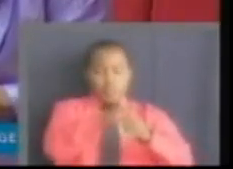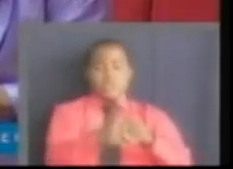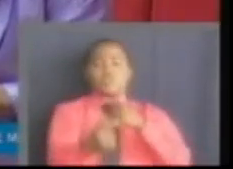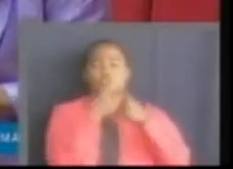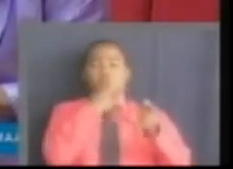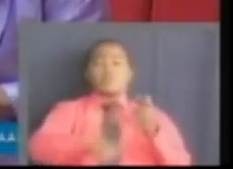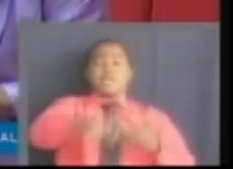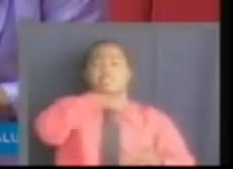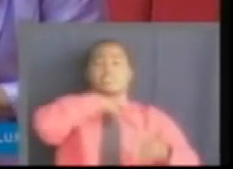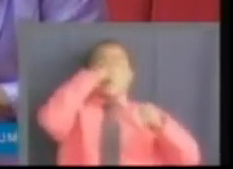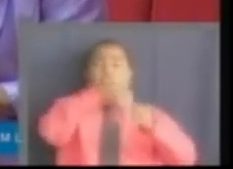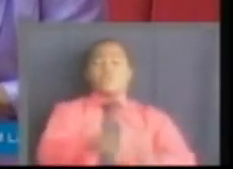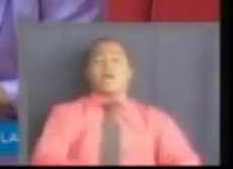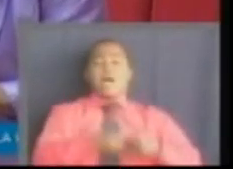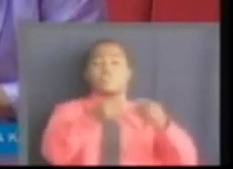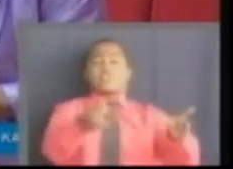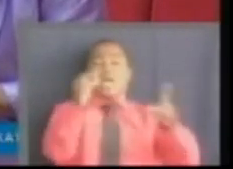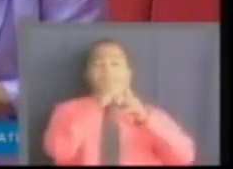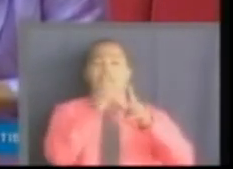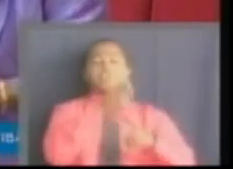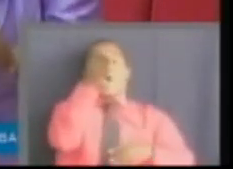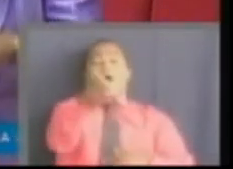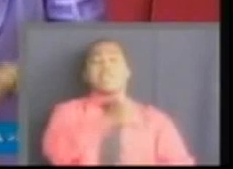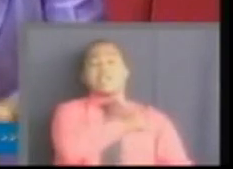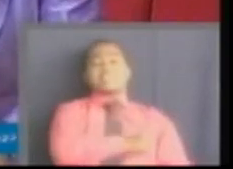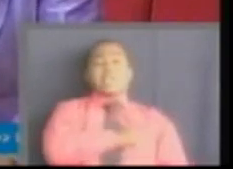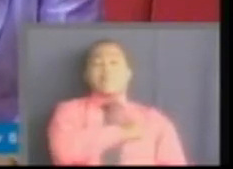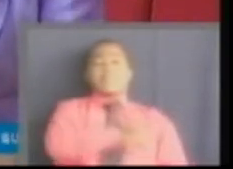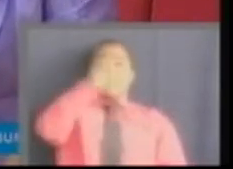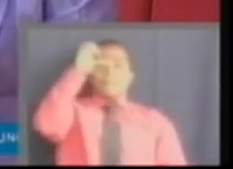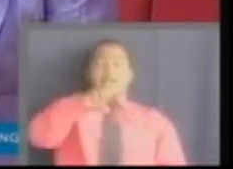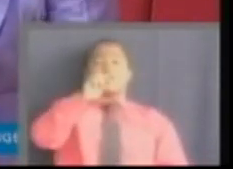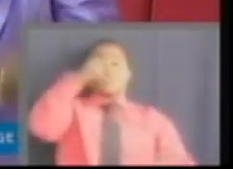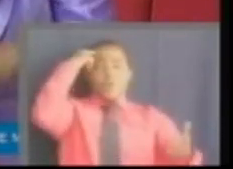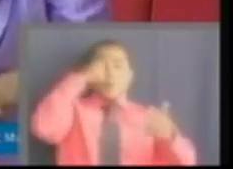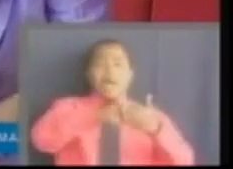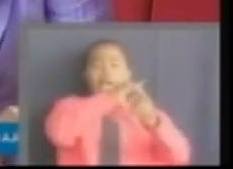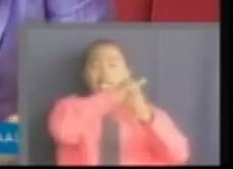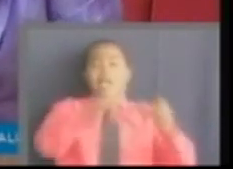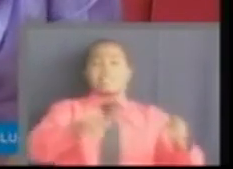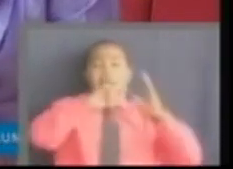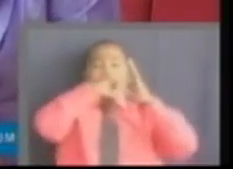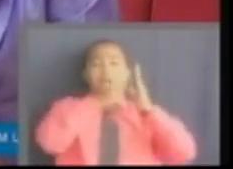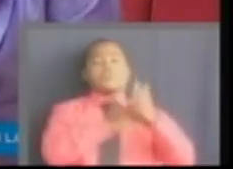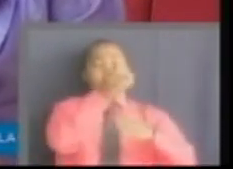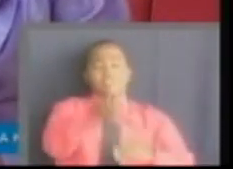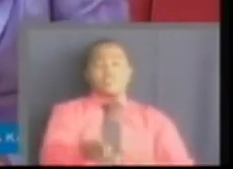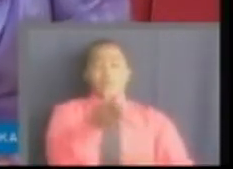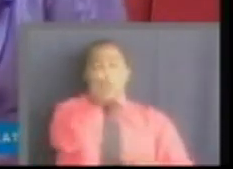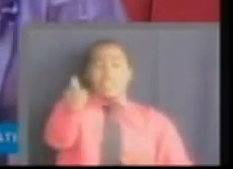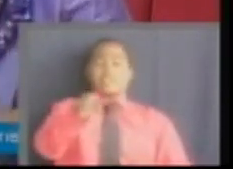tukiongea sisi wajumbe anatutolea maneno, ana tabia mbaya, ndio maana anakataa hii kanuni siwemo. Yeye ndio mwenye tabia mbaya, Mheshimiwa mwenyekiti.